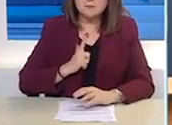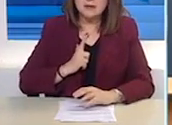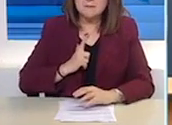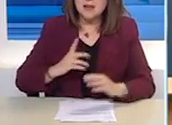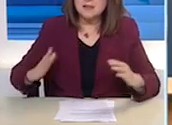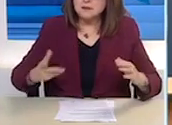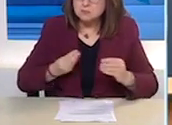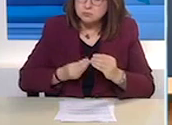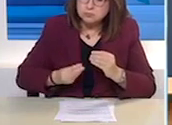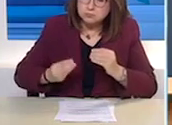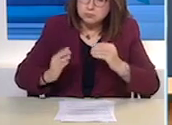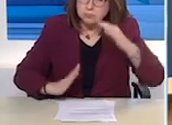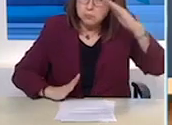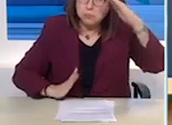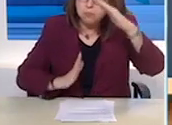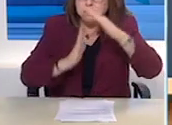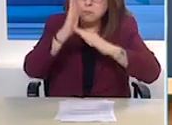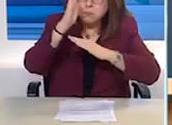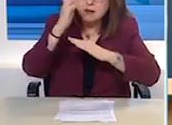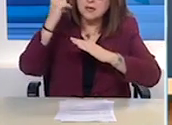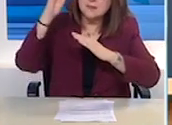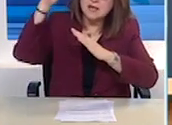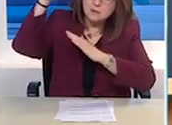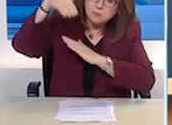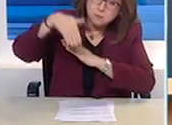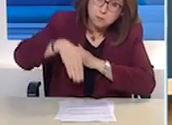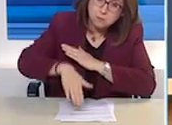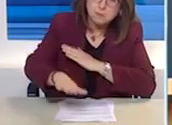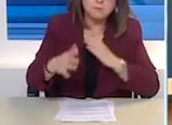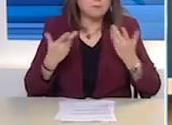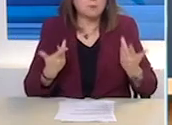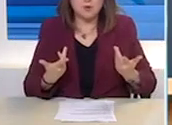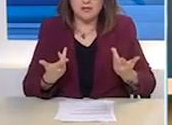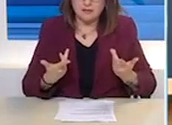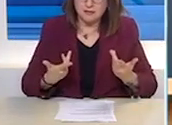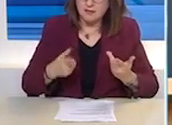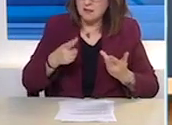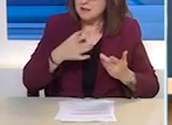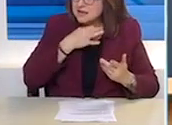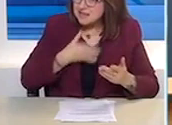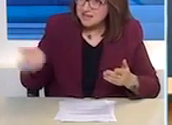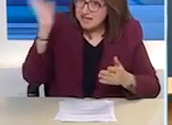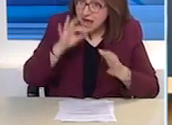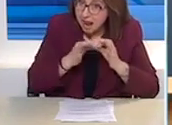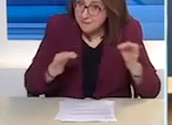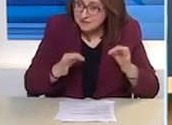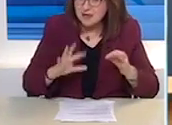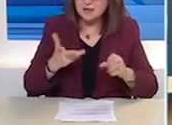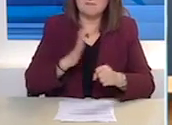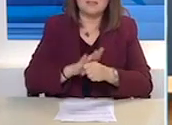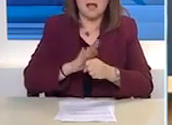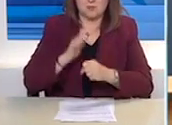στη χώρα με τα σημερινά δεδομένα? Για να διατηρηθεί αυτός ο ρυθμός, χρειάζεται να ληφθούν και νέα μέτρα ή αυτά που έχουν ληφθεί